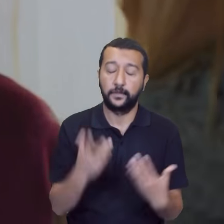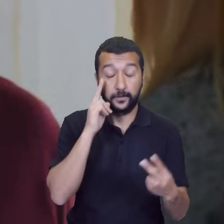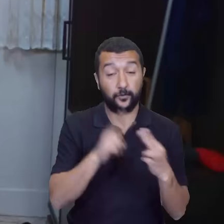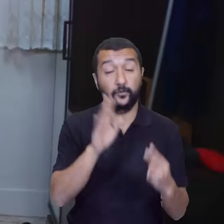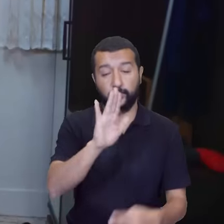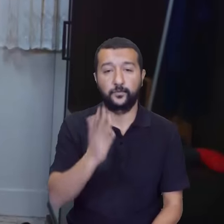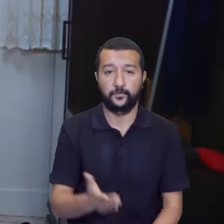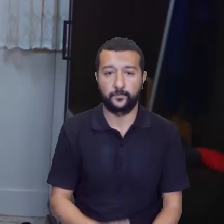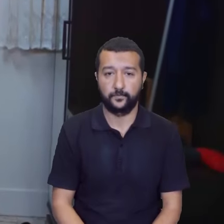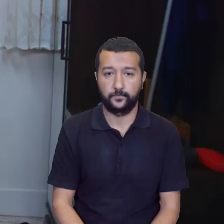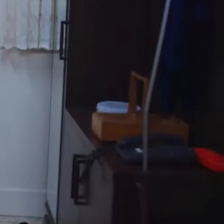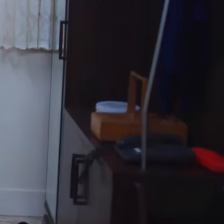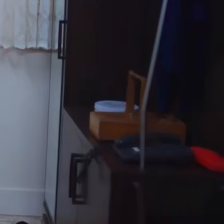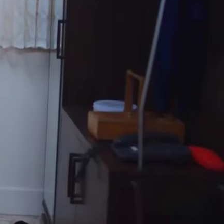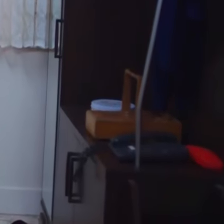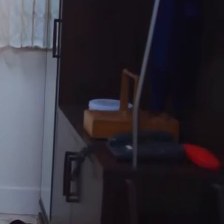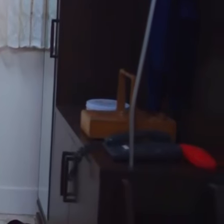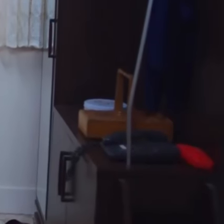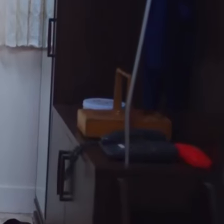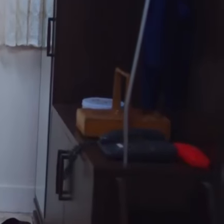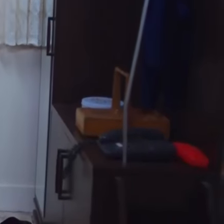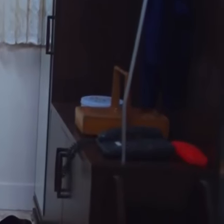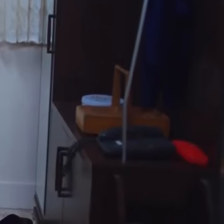Hadi görüşürüz. Münir'i öpüp çıktı.